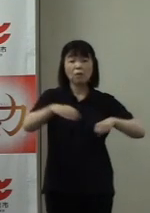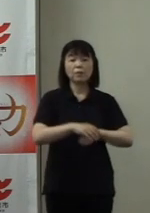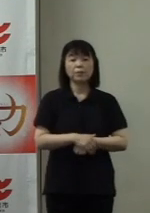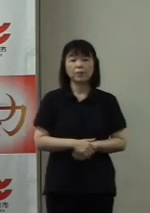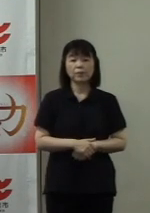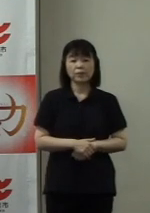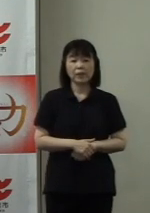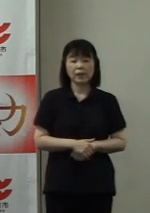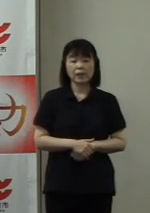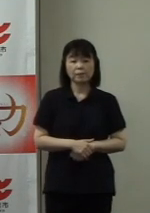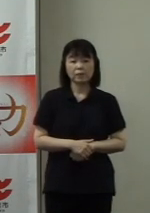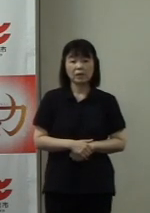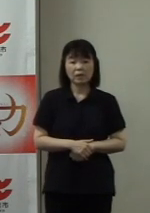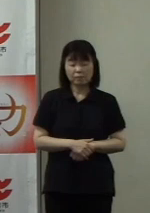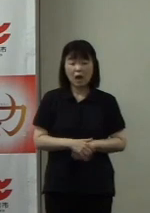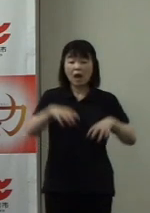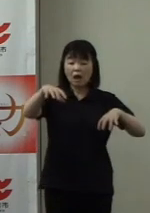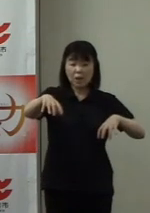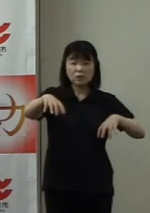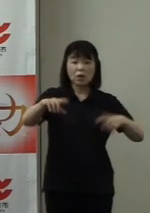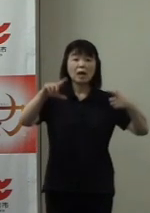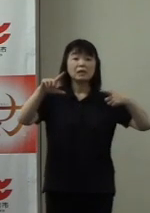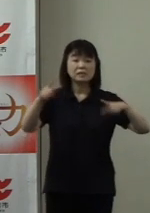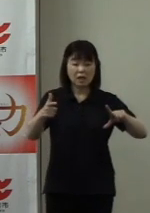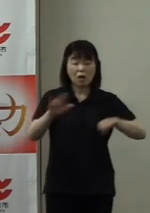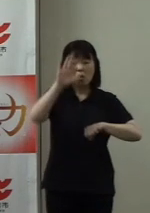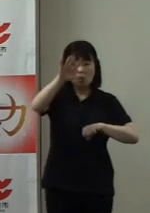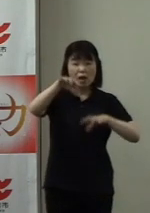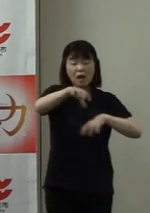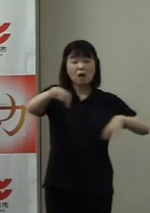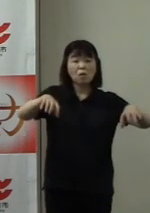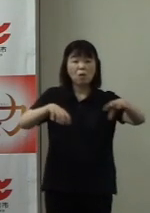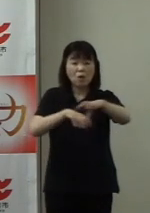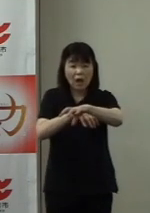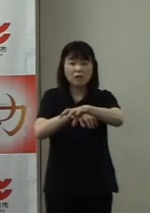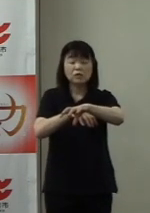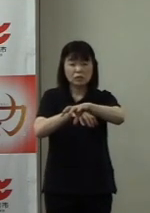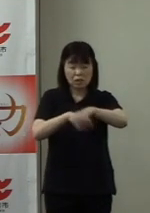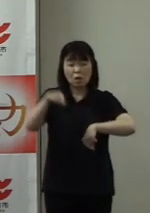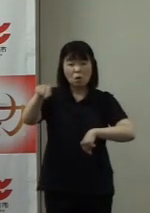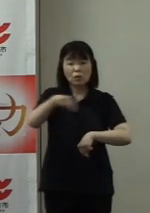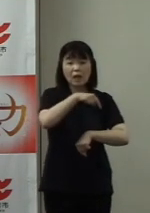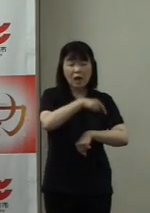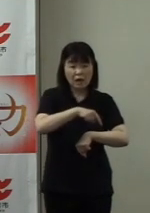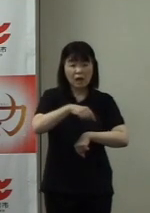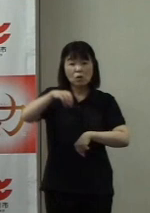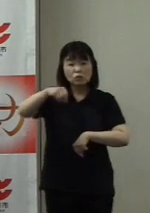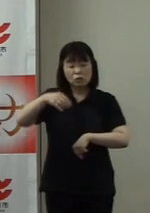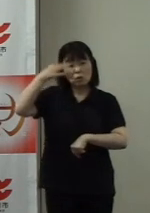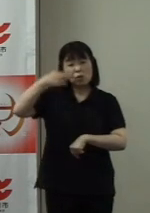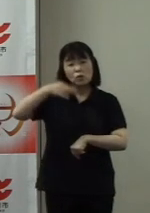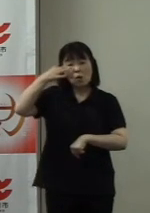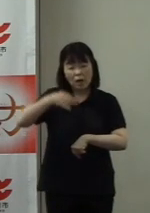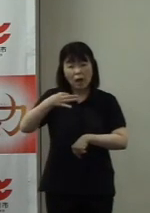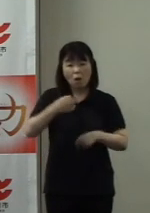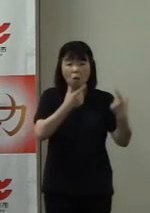で場所が違うということもあってですね、これから交換にあたって、それぞれの土地の評価をしていかないと交換の条件が破棄しない